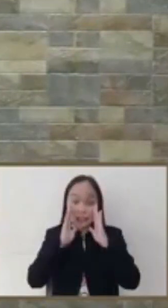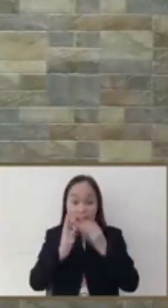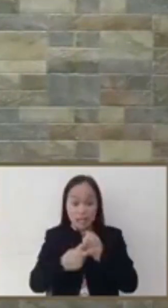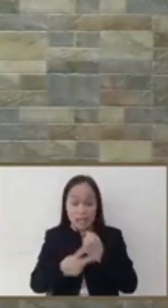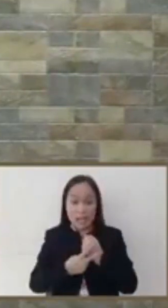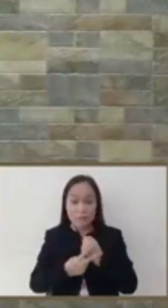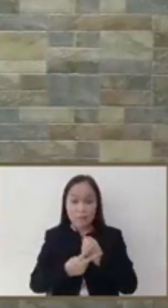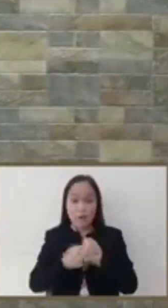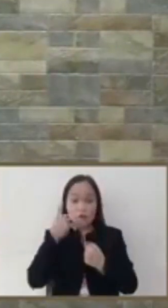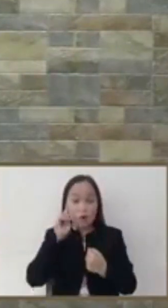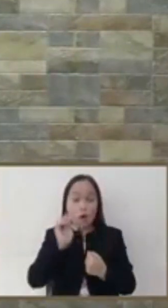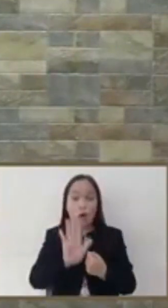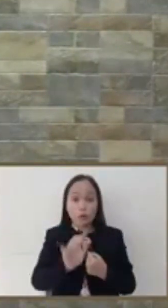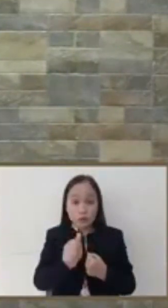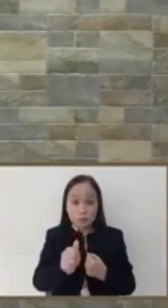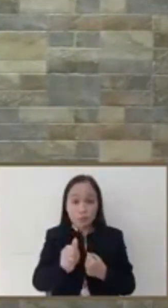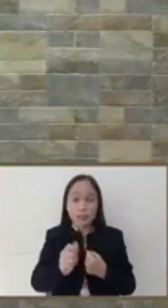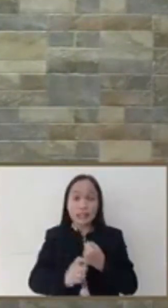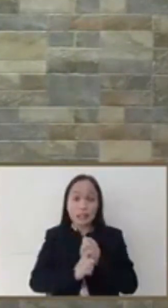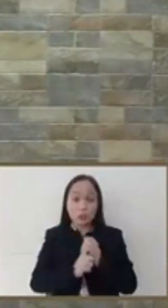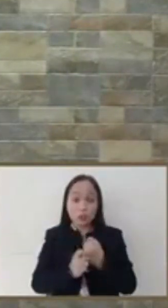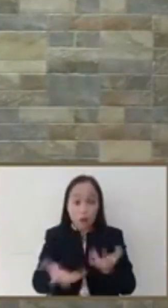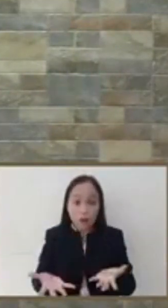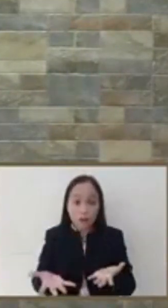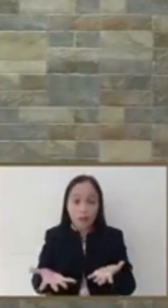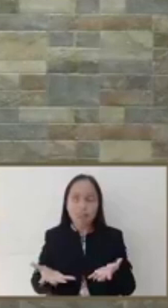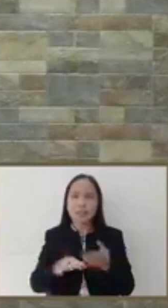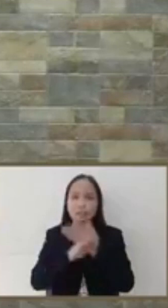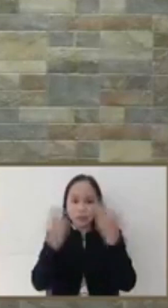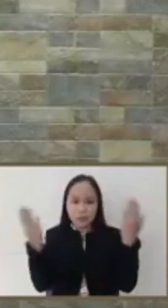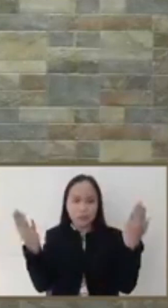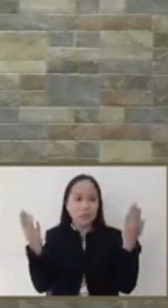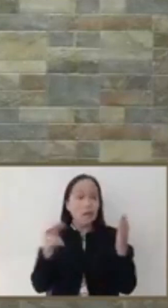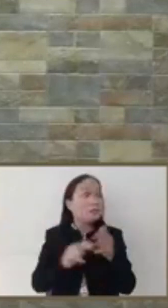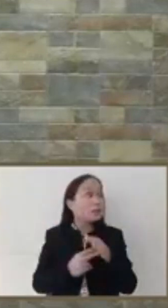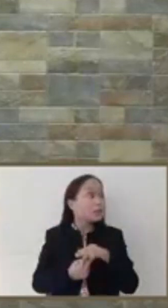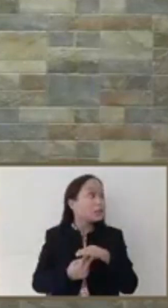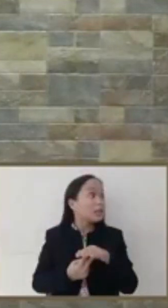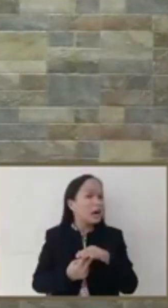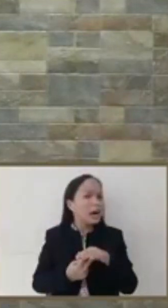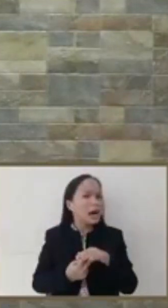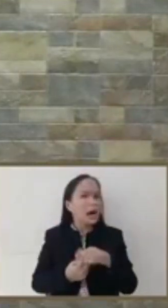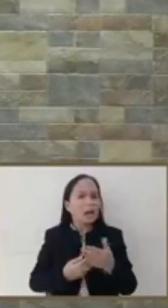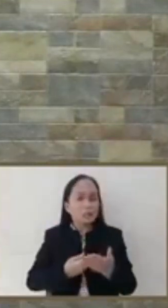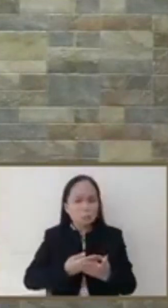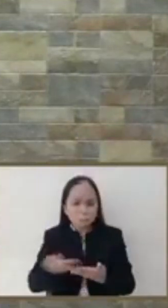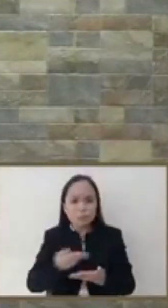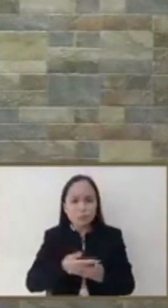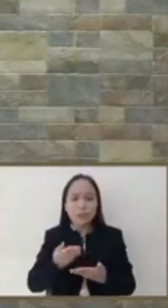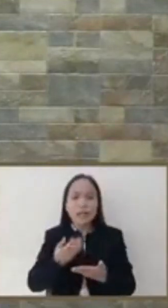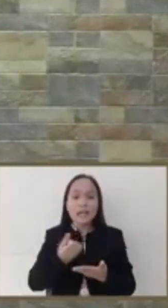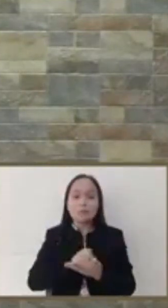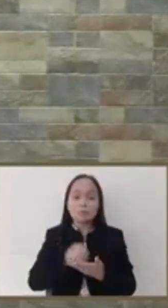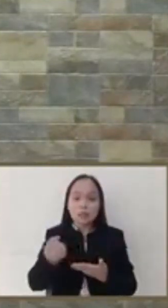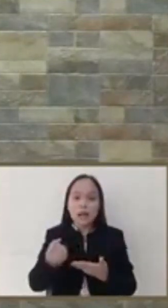for yourselves treasures in heaven. What does it mean? Invest in eternity. It's